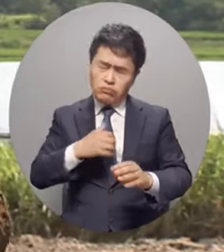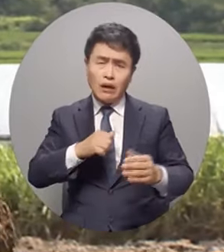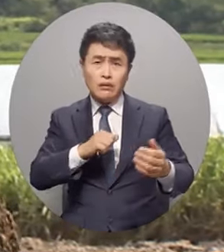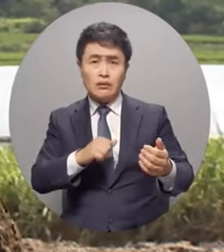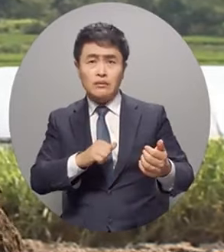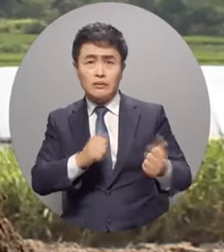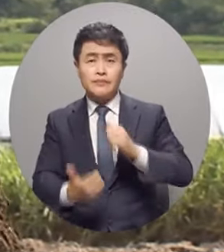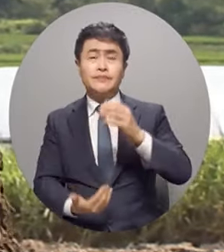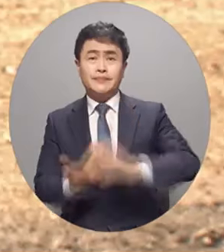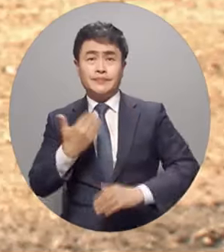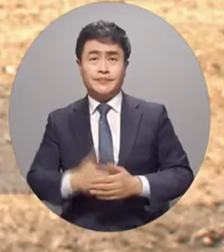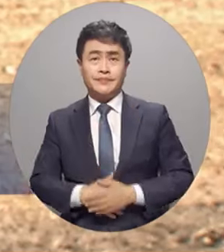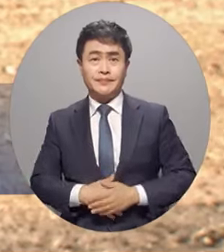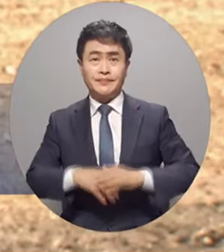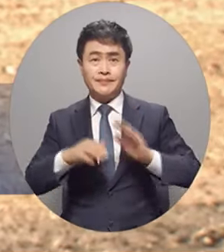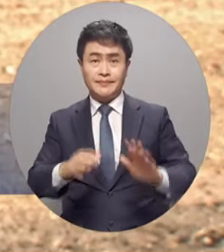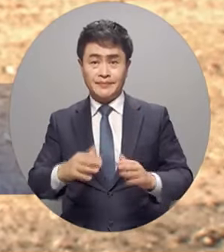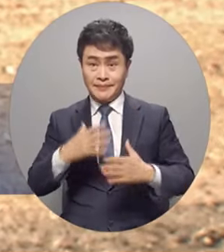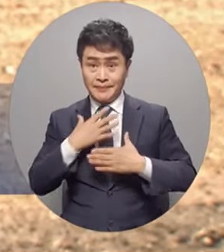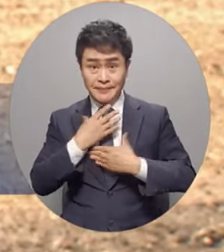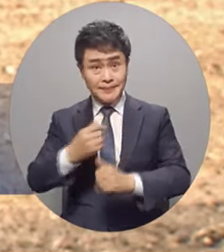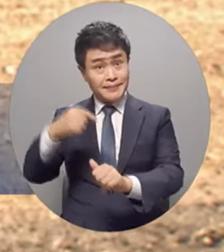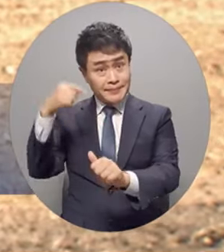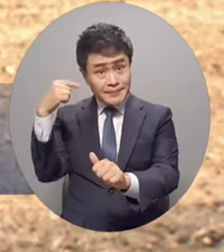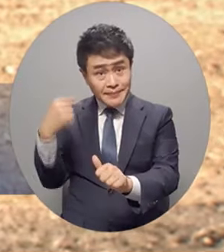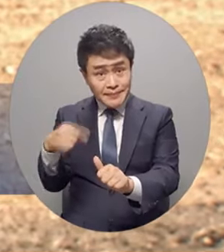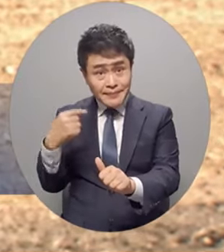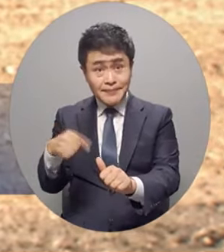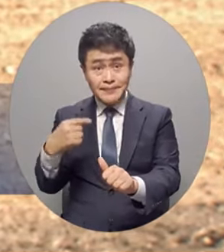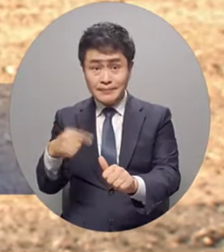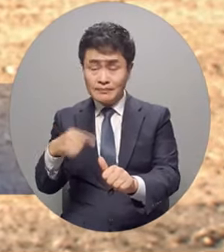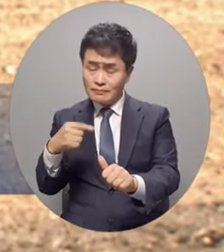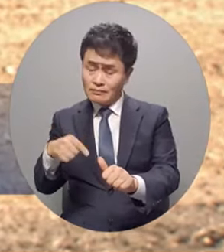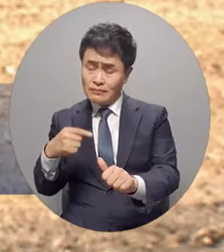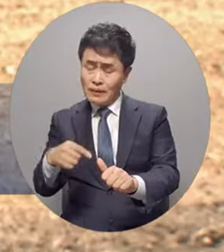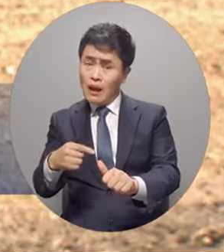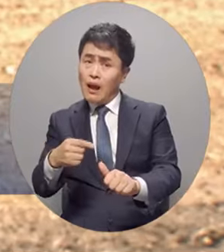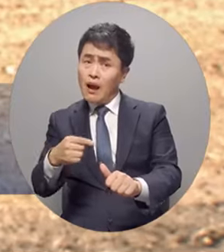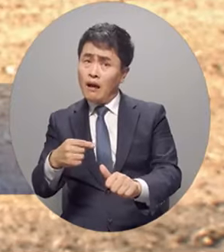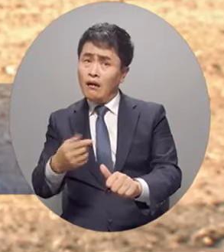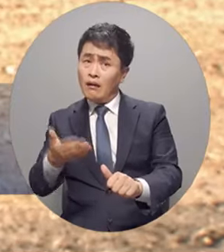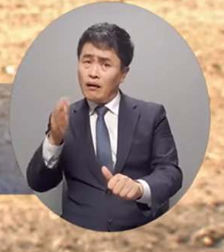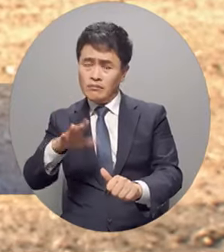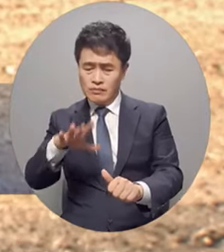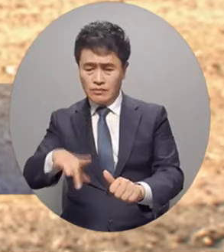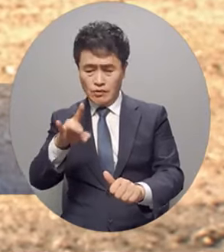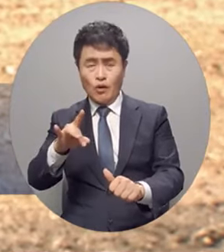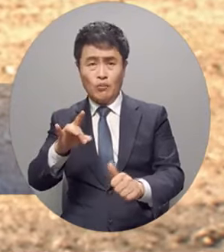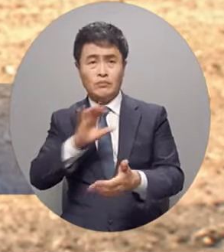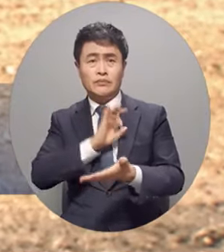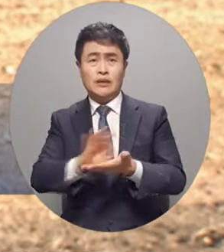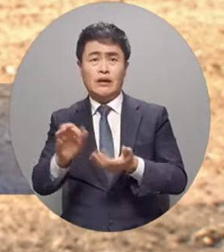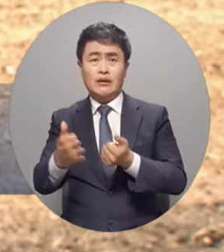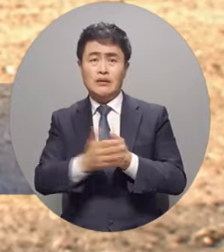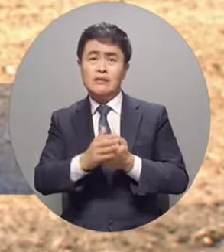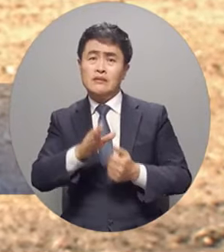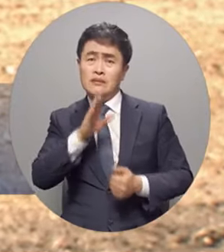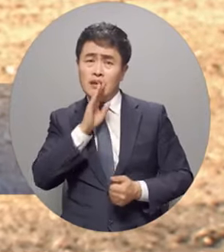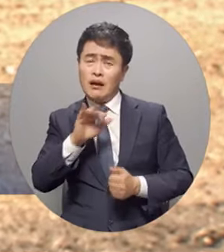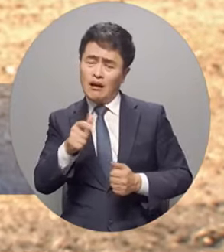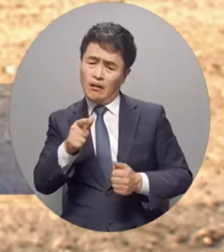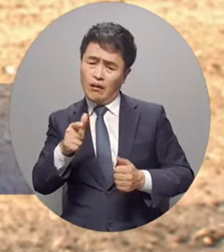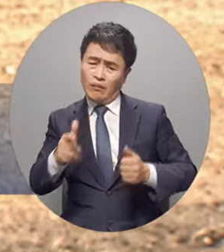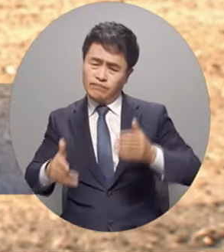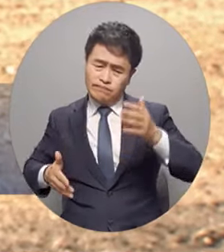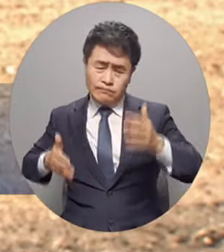부지기수입니다. 안전교육을 실시하고 있는데 그 처음 사용하시는 분들에게 사실 좀